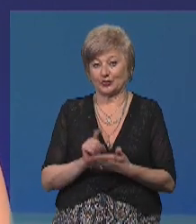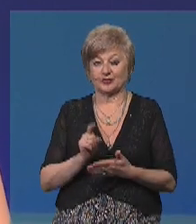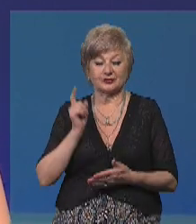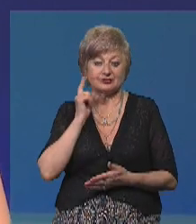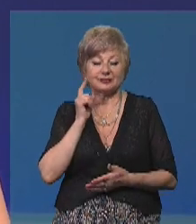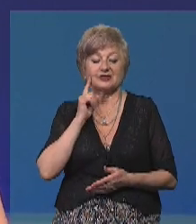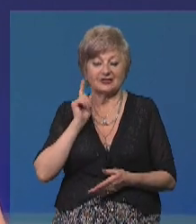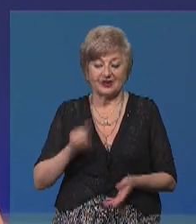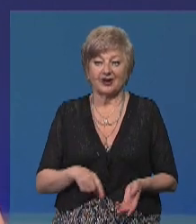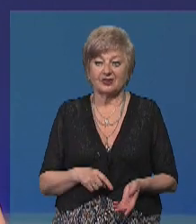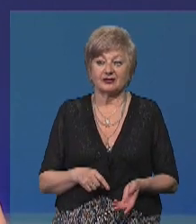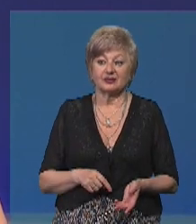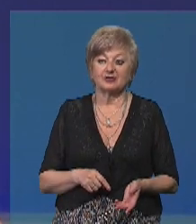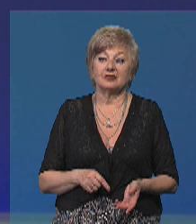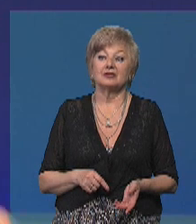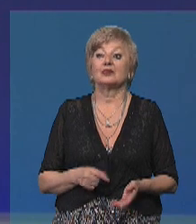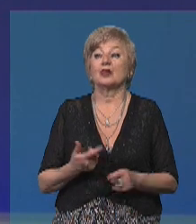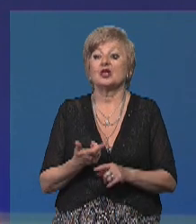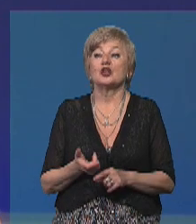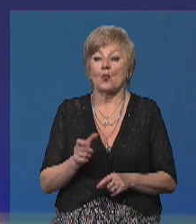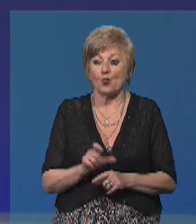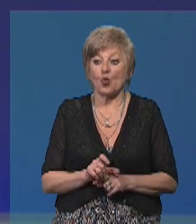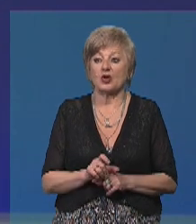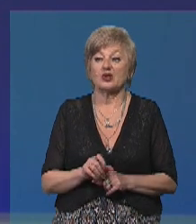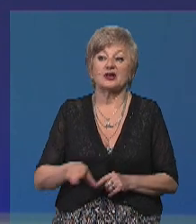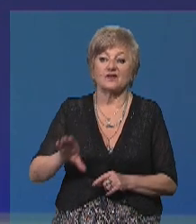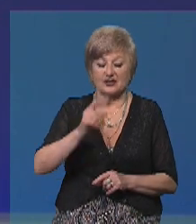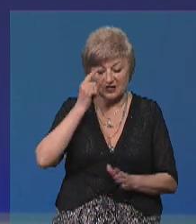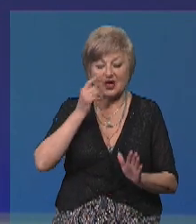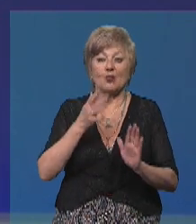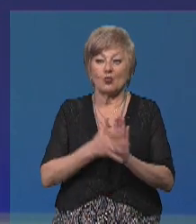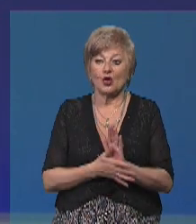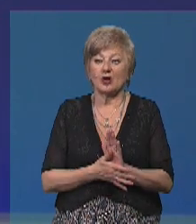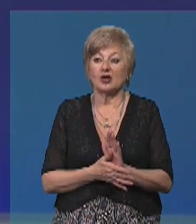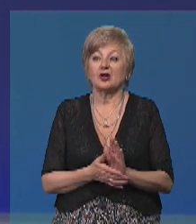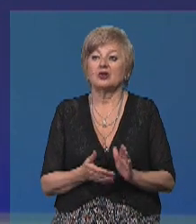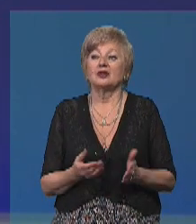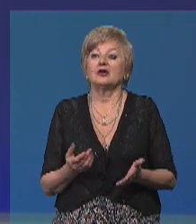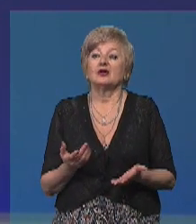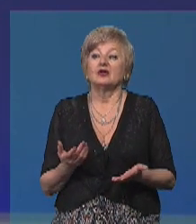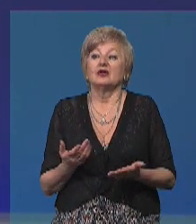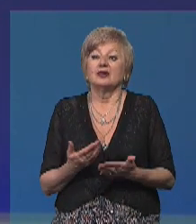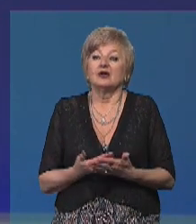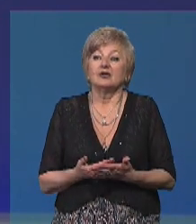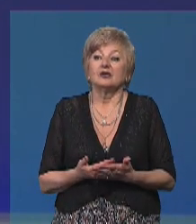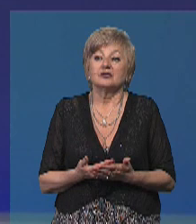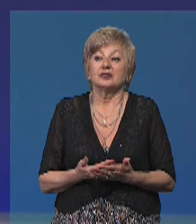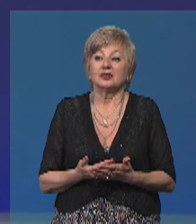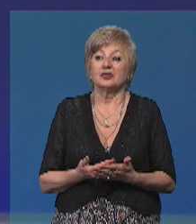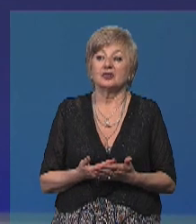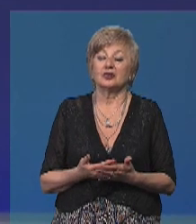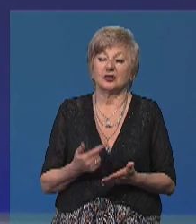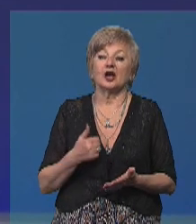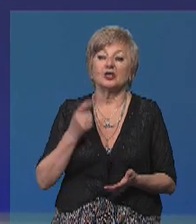у День тиші. Тим паче, я думаю, що всі розуміють вартість бігбордів, які розкидані по місту.